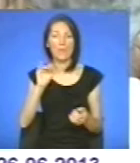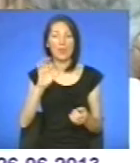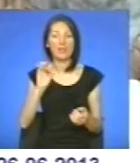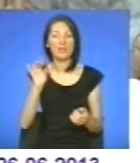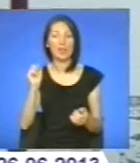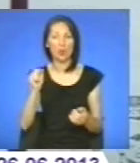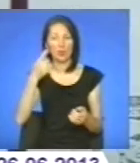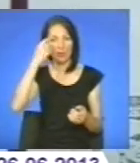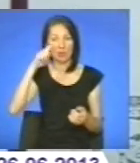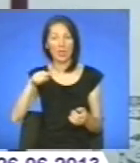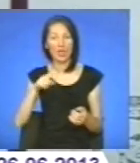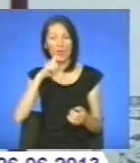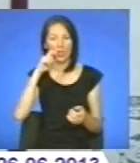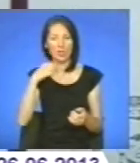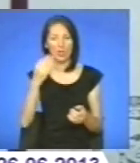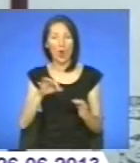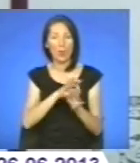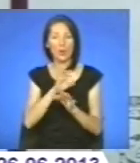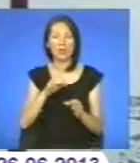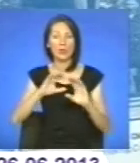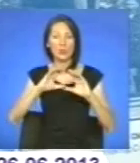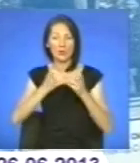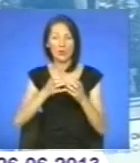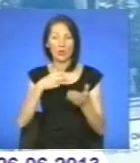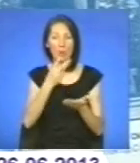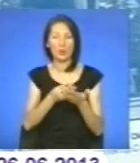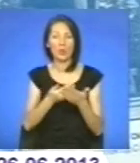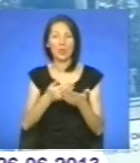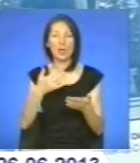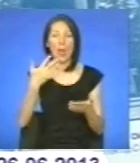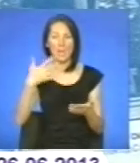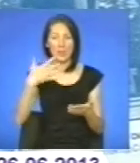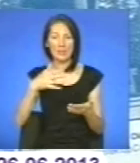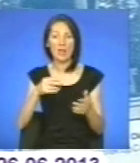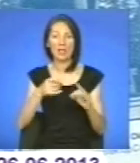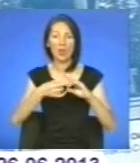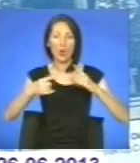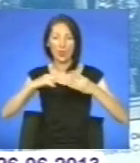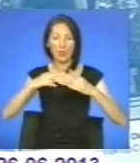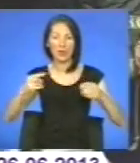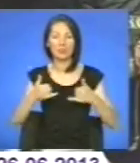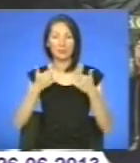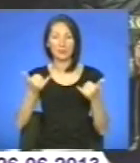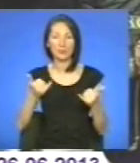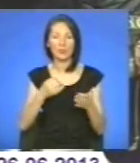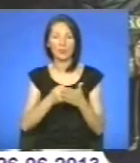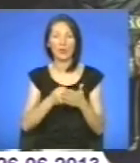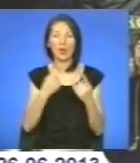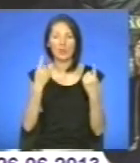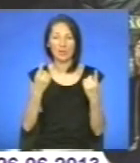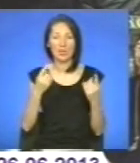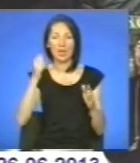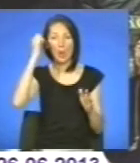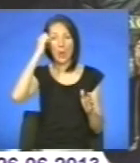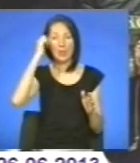проектом світ побачило майже 50 конвертів. Приуроченими вони були до визначних і пам'ятних дат митрополита Андрея